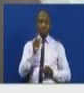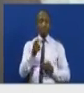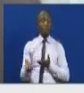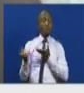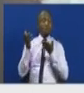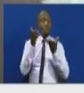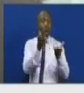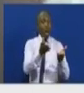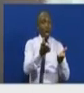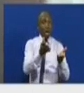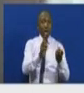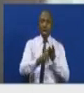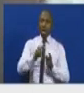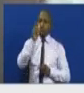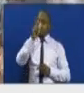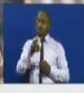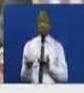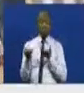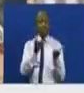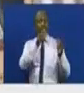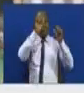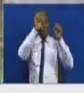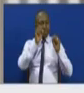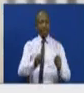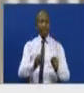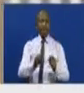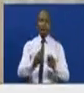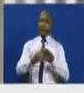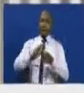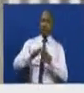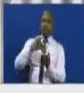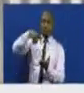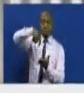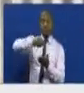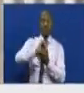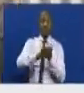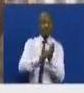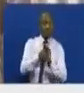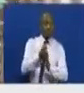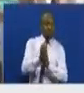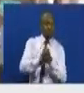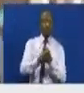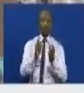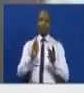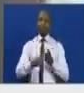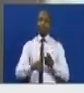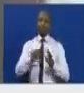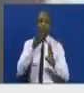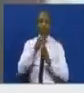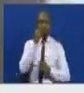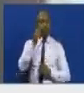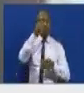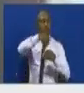au ule mtoto anayepeleka lazima aende na sanitizer akianza kutoka kuwagawia